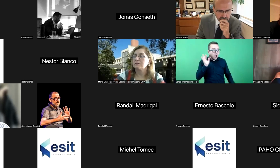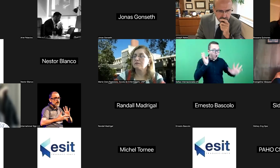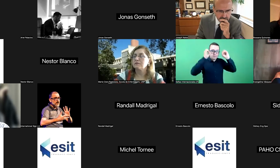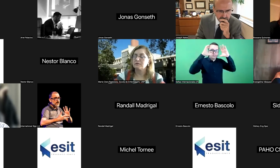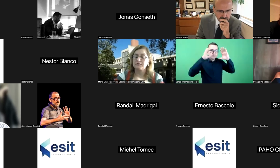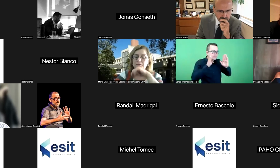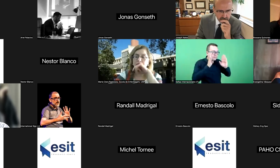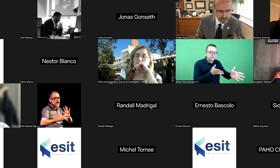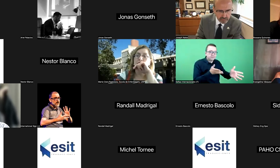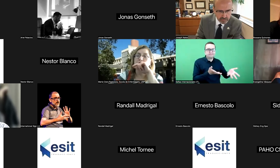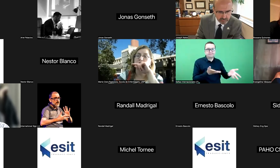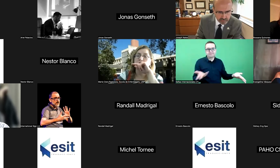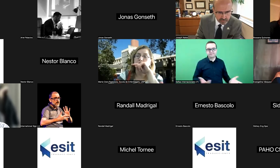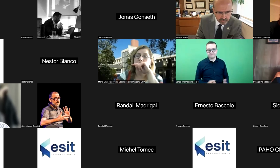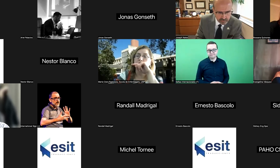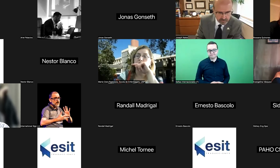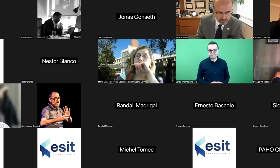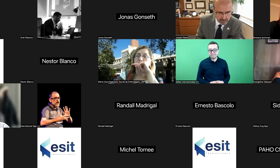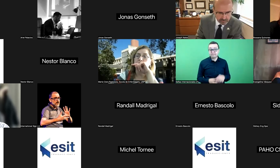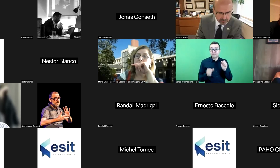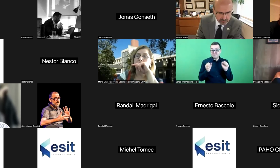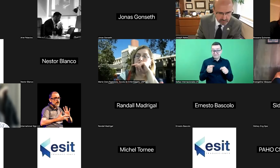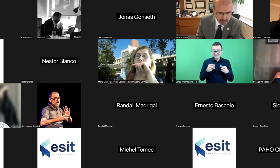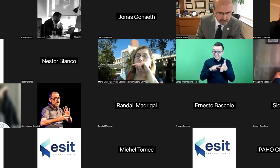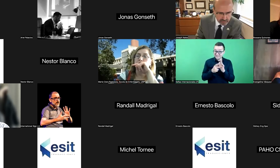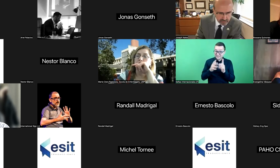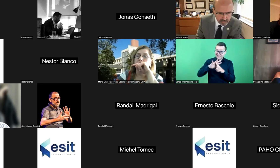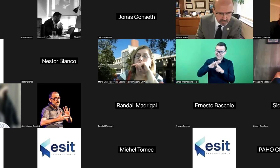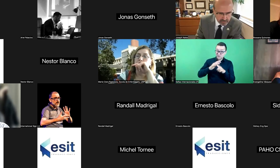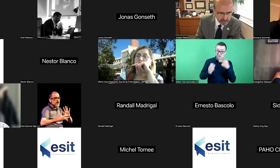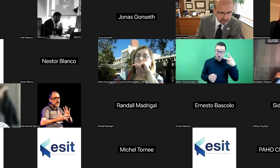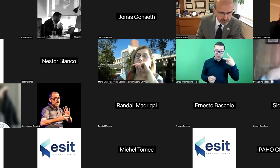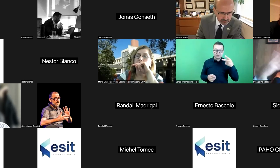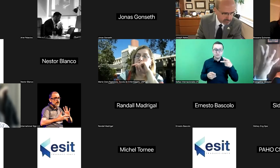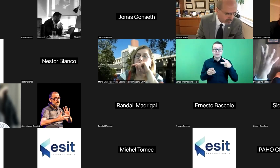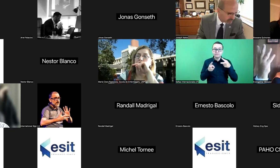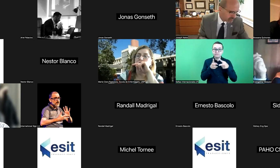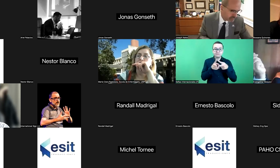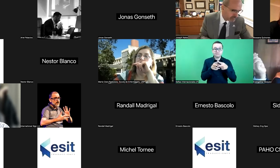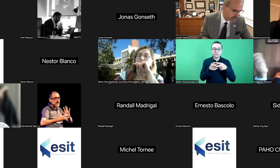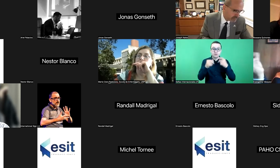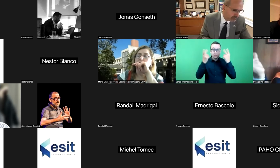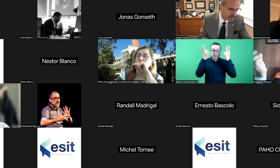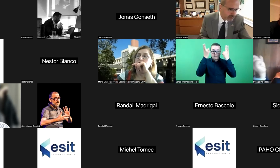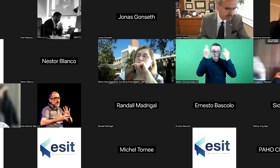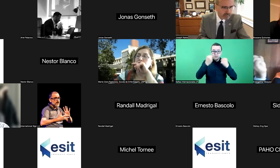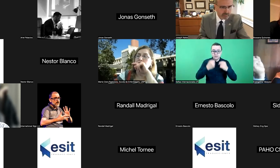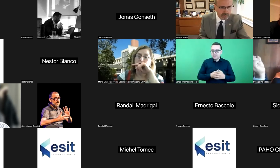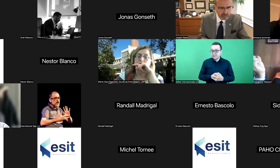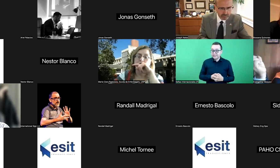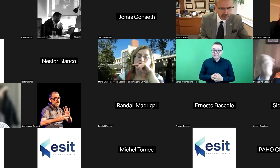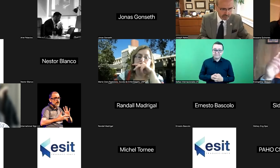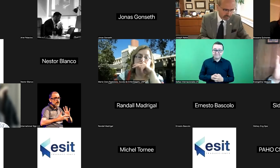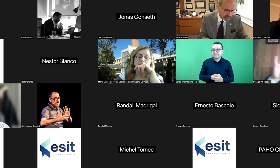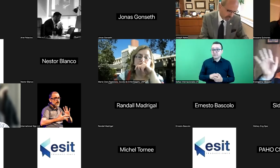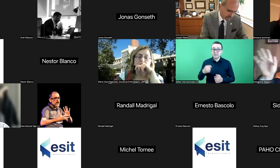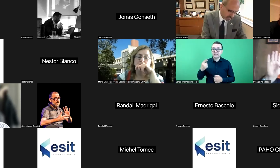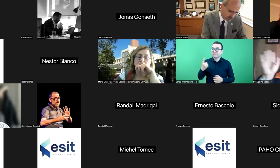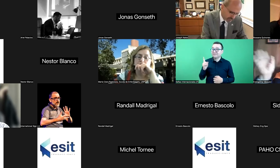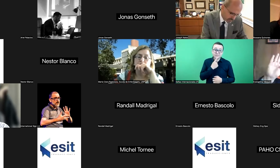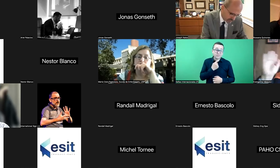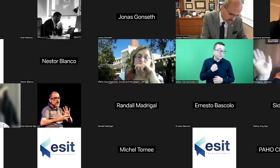alternatives. L'une, c'est de se sentir intimidé, de bloquer, d'être ou autrement